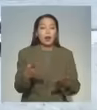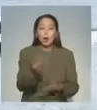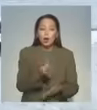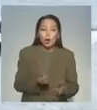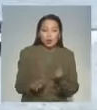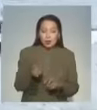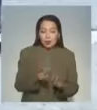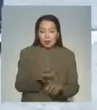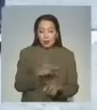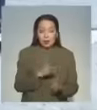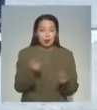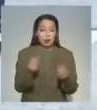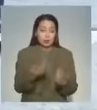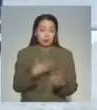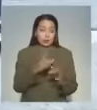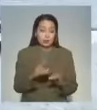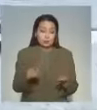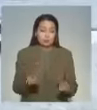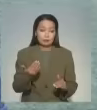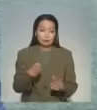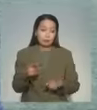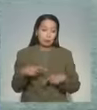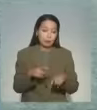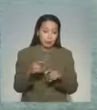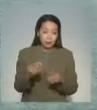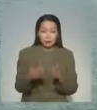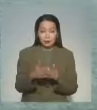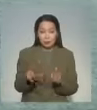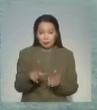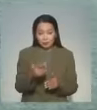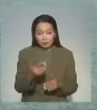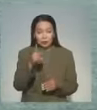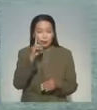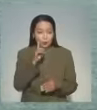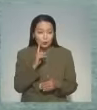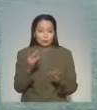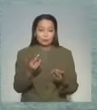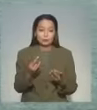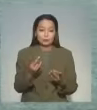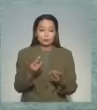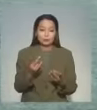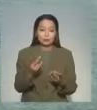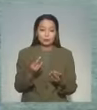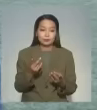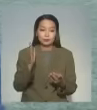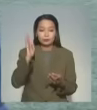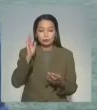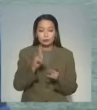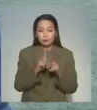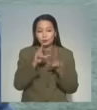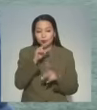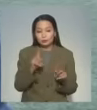ходишь? Сейчас вот наши детишки бегают тут. Есть где провести досуг им. В будущем надеюсь,